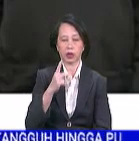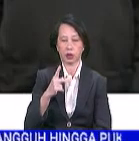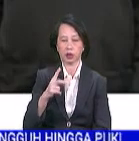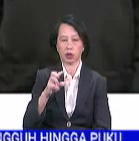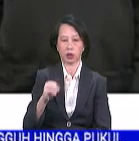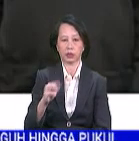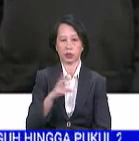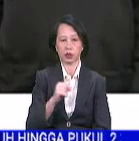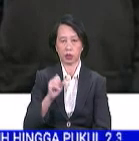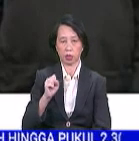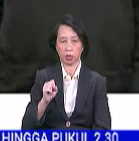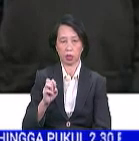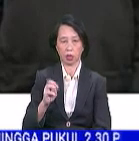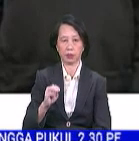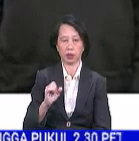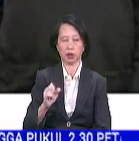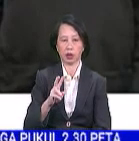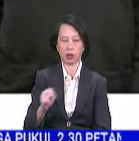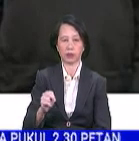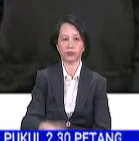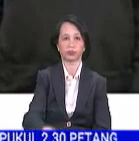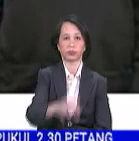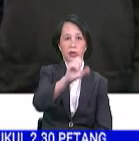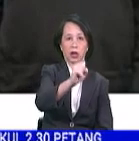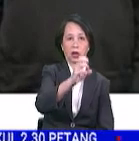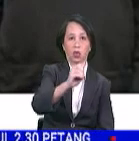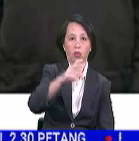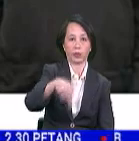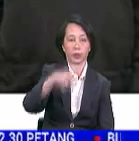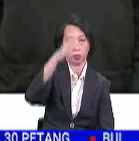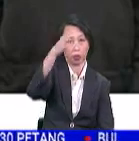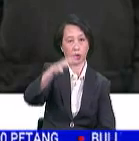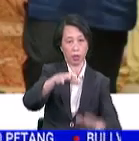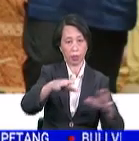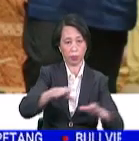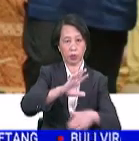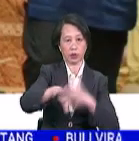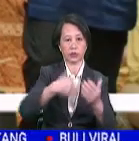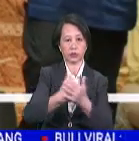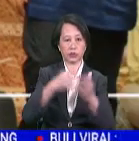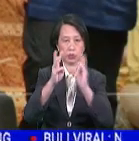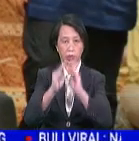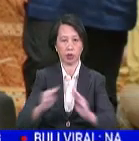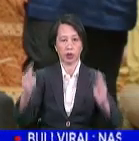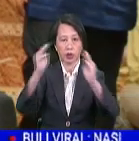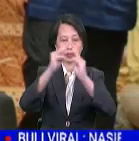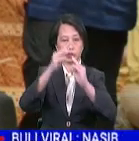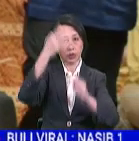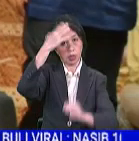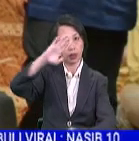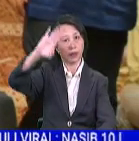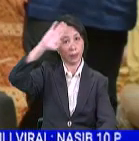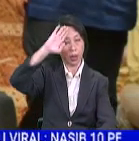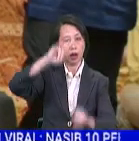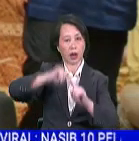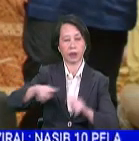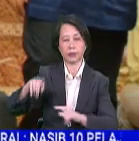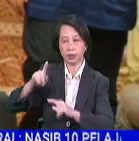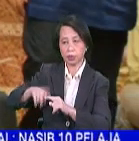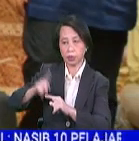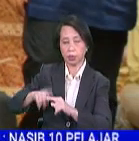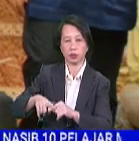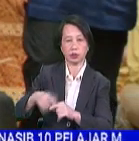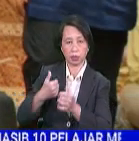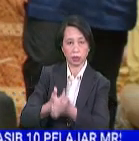yang berkuat kuasa. Kebenaran dan SOP berkenaan akan dilaksanakan di kesemua masjid seluruh Perlis namun tertakluk kepada